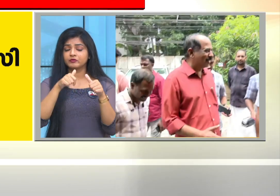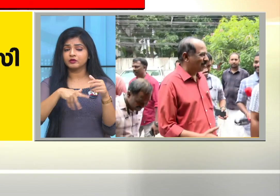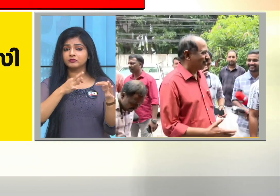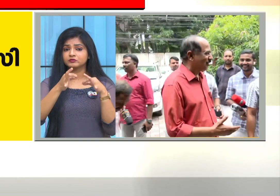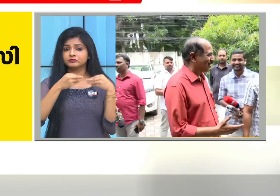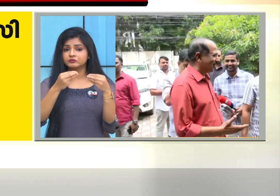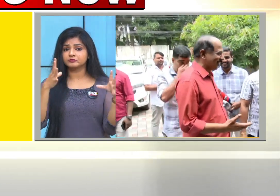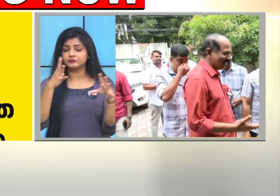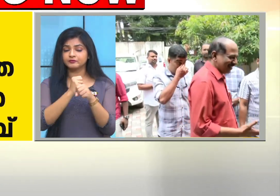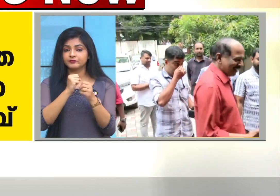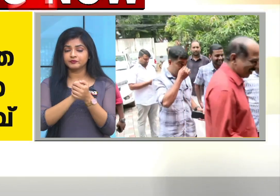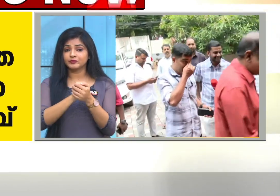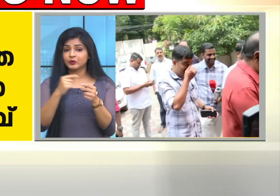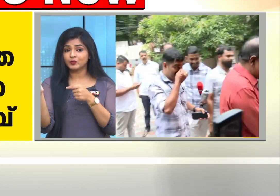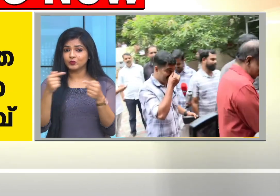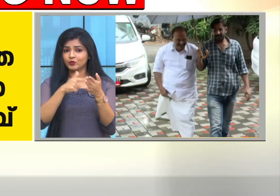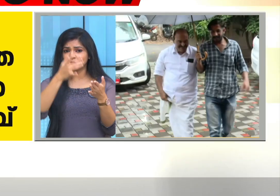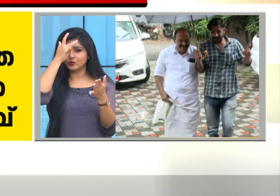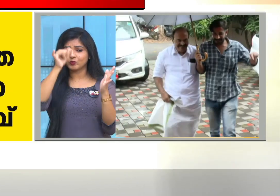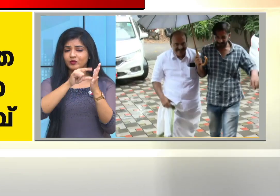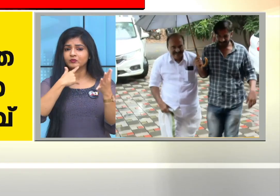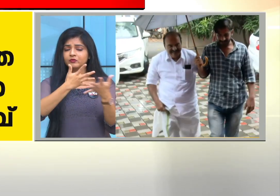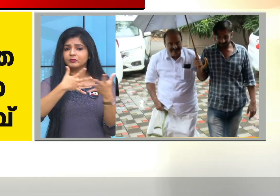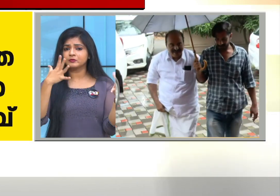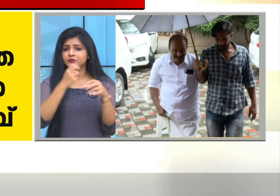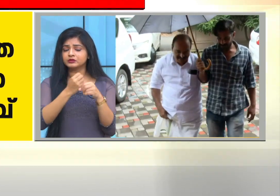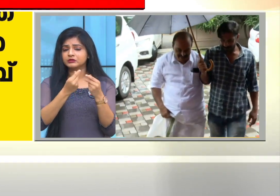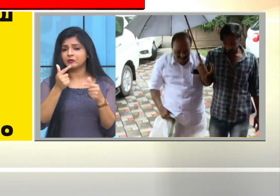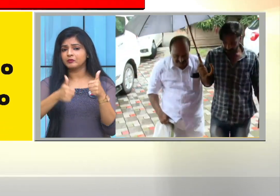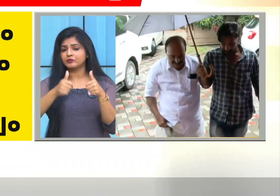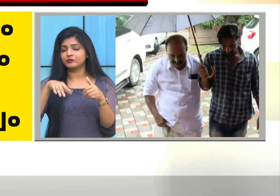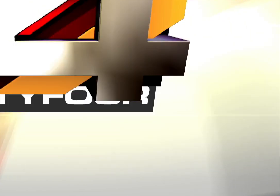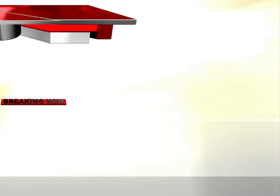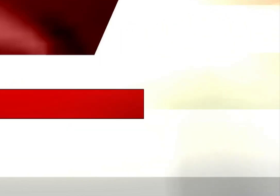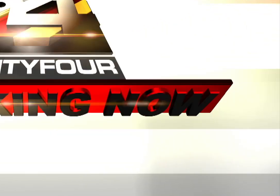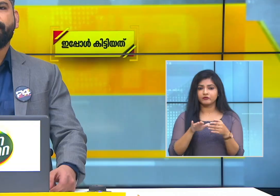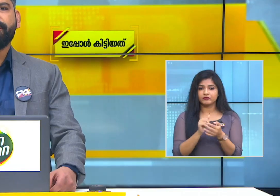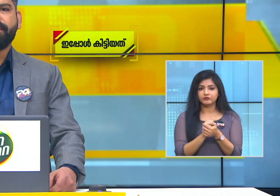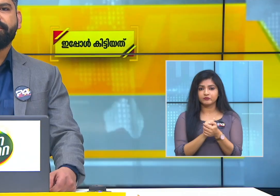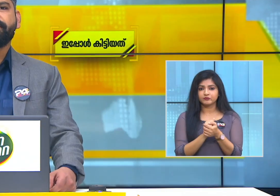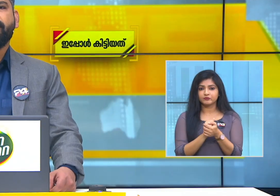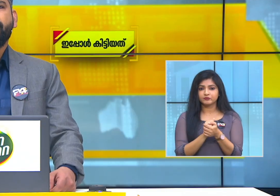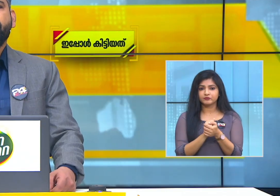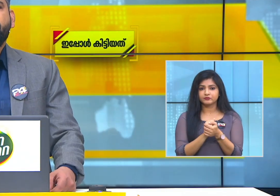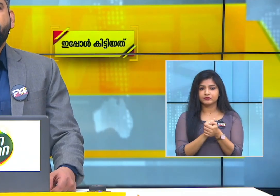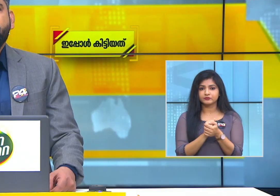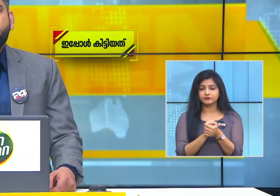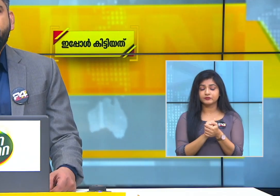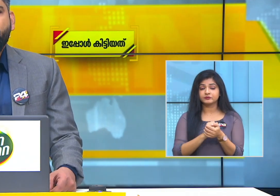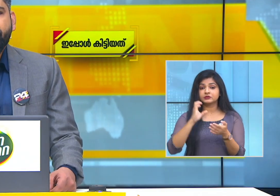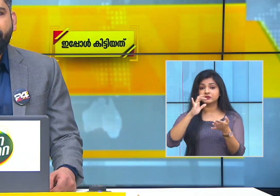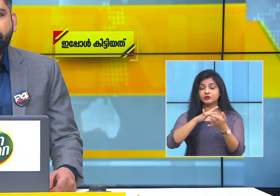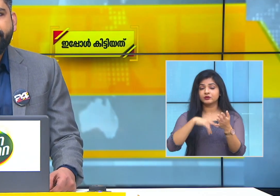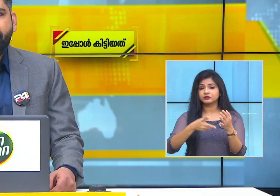ചർച്ചയ്ക്കെടുക്കാത്തതിൽ നേതൃത്വത്തിലെ ഒരു വിഭാഗത്തിന് അതൃപ്തിയുമുണ്ട്. റിജിത്ത്. ശരി, ഷഫീദ് റാവുത്തർ വിവരങ്ങൾ നൽകുകയായിരുന്നു തിരുവനന്തപുരത്ത് നിന്ന്.